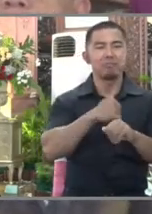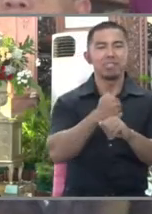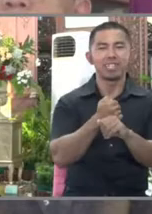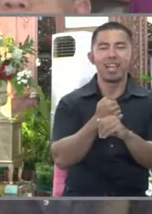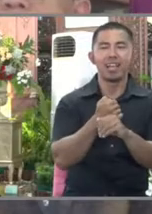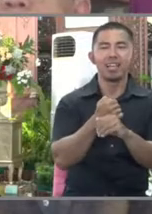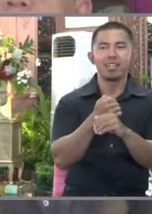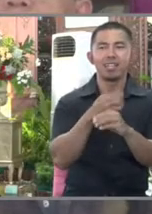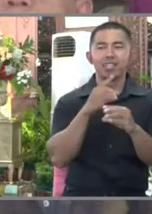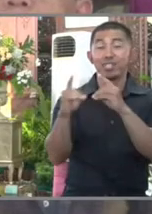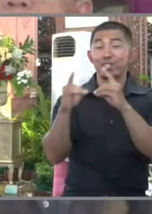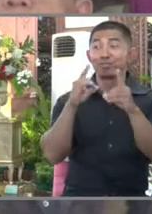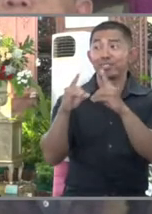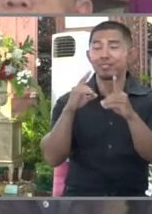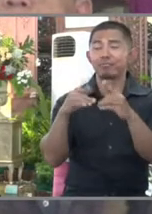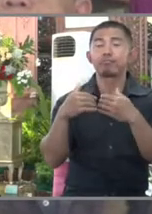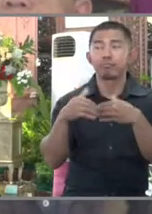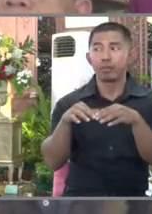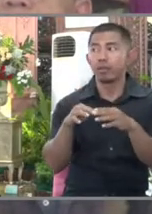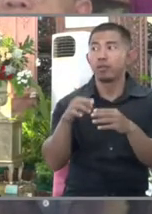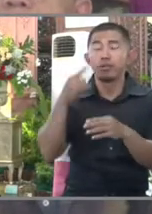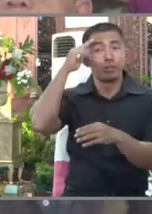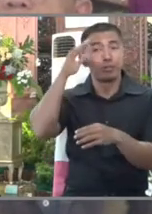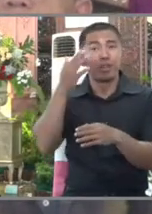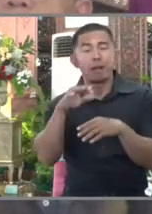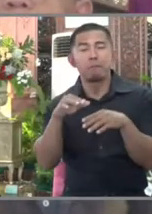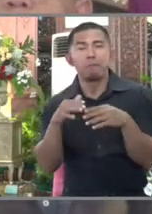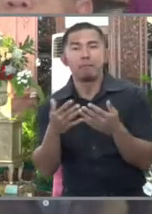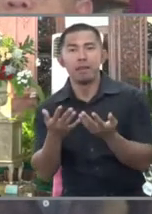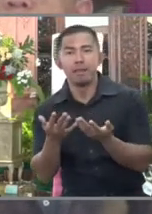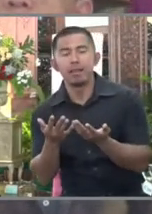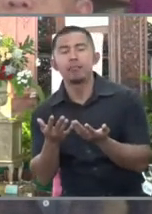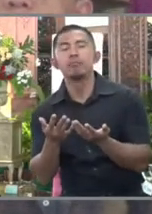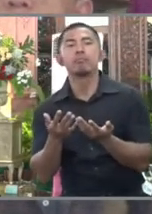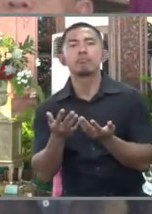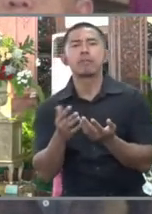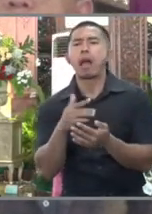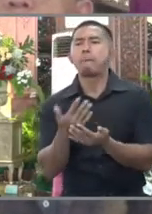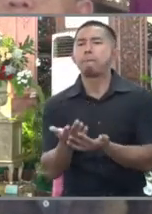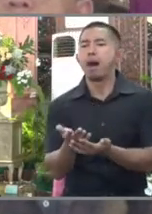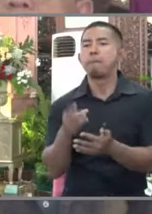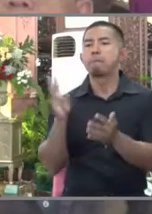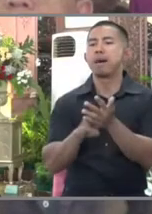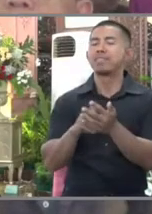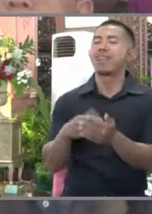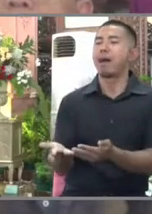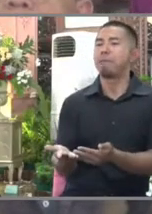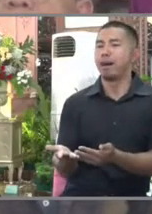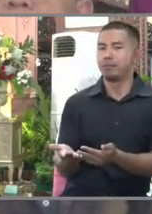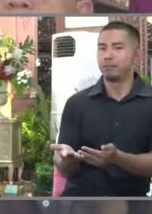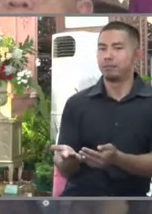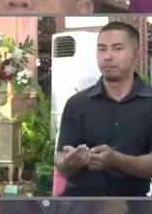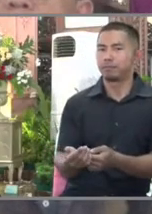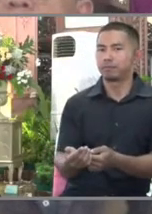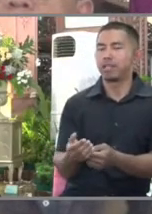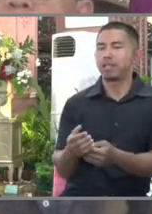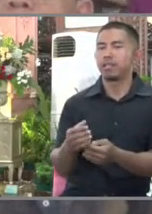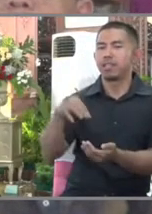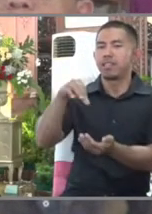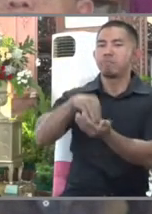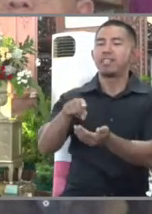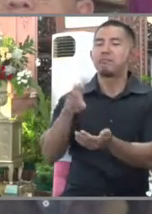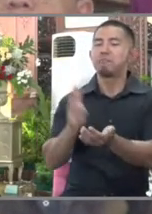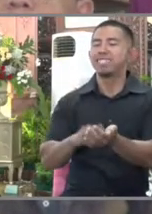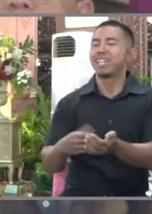berembuk, bermusyawarah untuk bagaimana apa yang menjadi masalah di daerah ini bisa